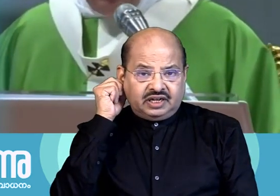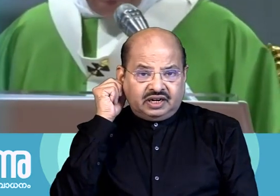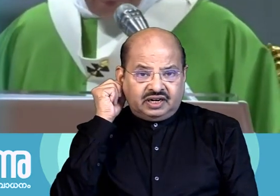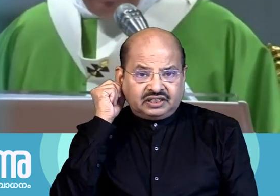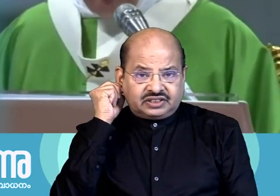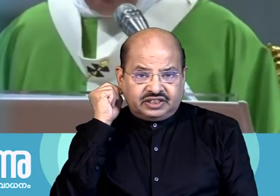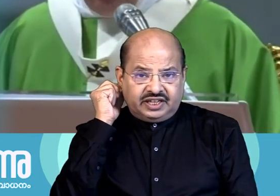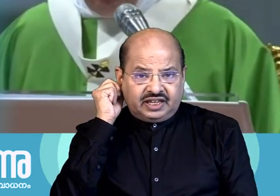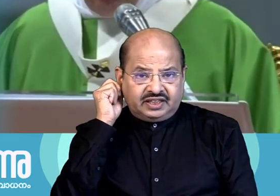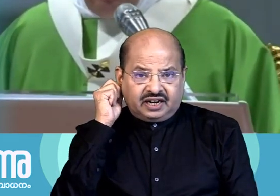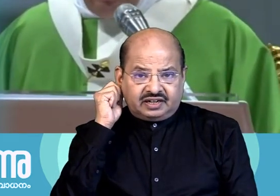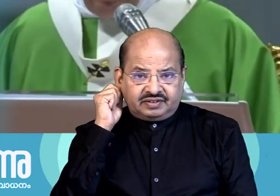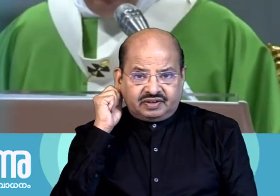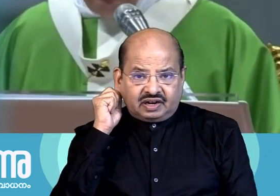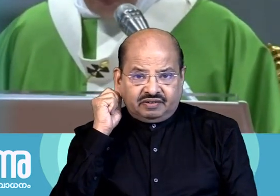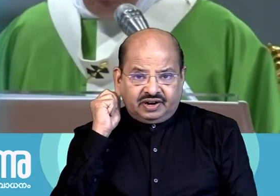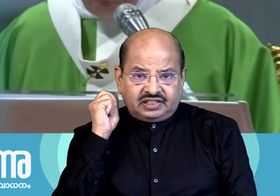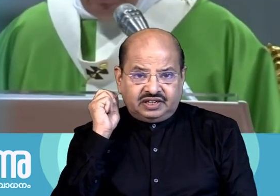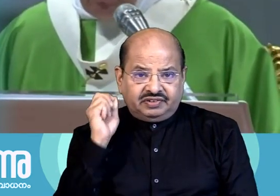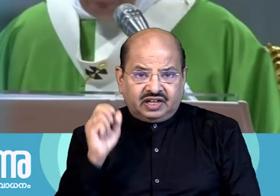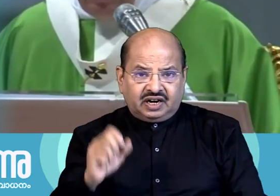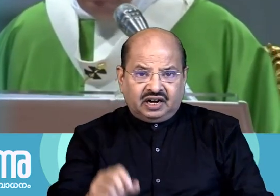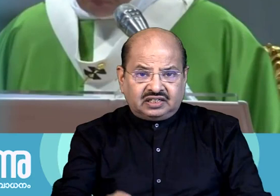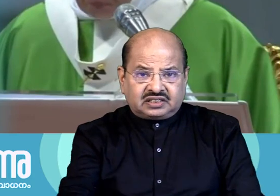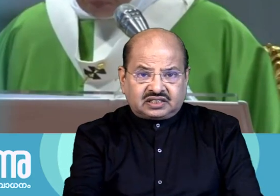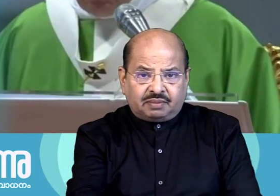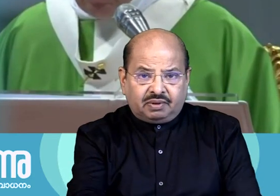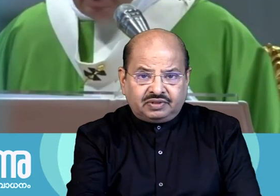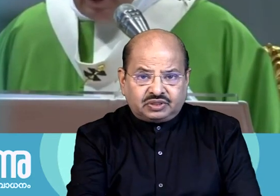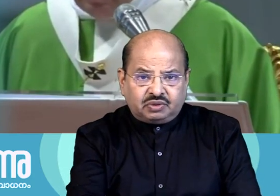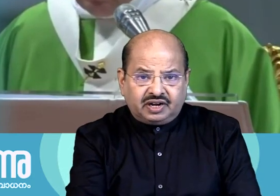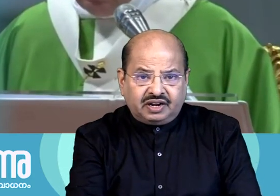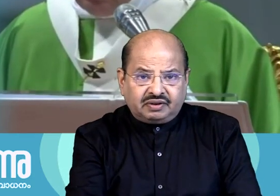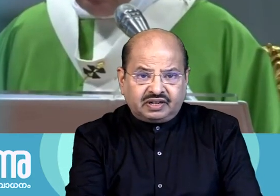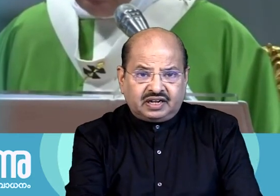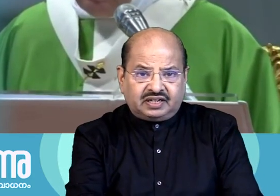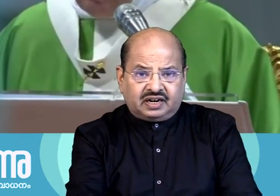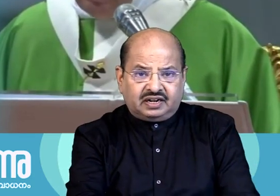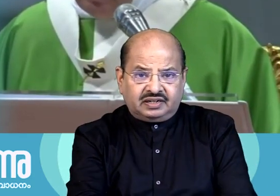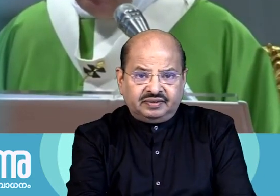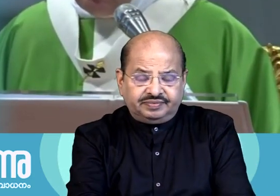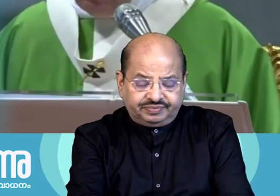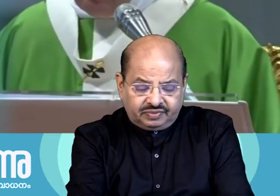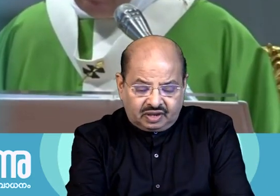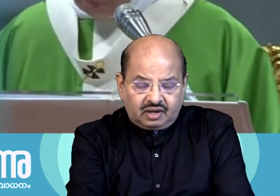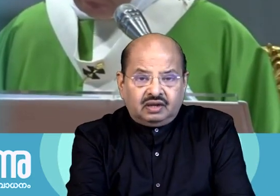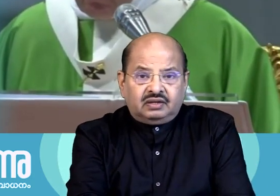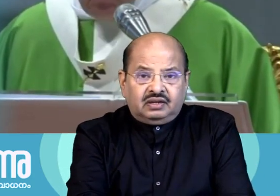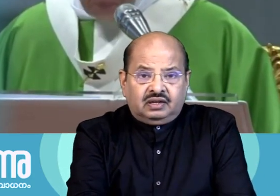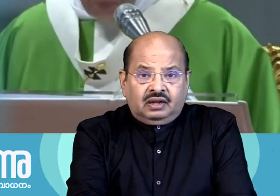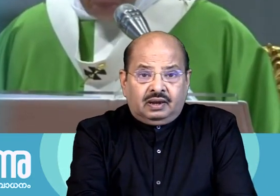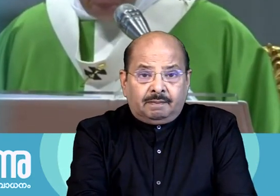ഇന്നത്തെ യുവജനങ്ങളുടെ സ്ഥിതി എന്താണ്? അവരുടെ ജീവിതങ്ങളിൽ സംഭവിച്ചു കൊണ്ടിരിക്കുന്നത് എന്താണ്?